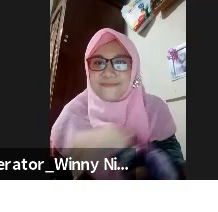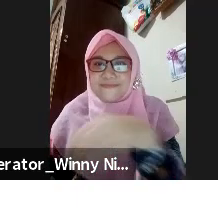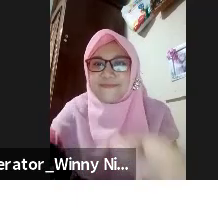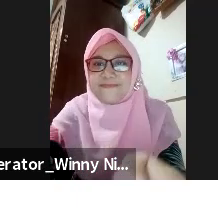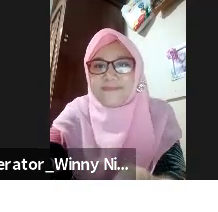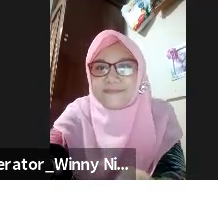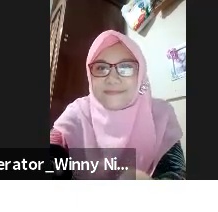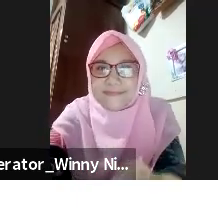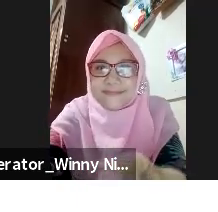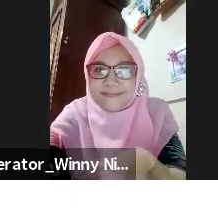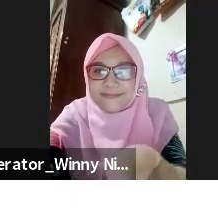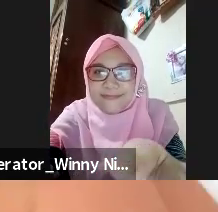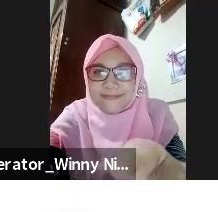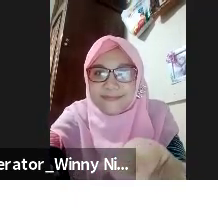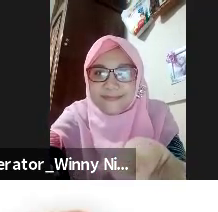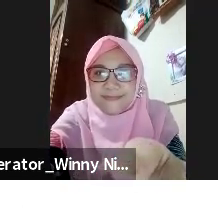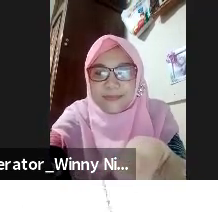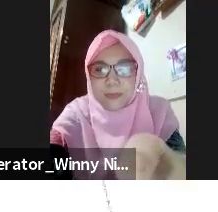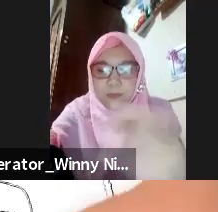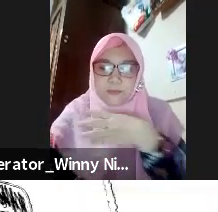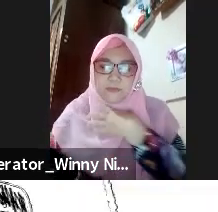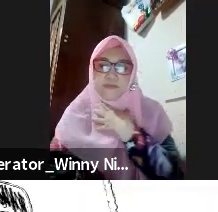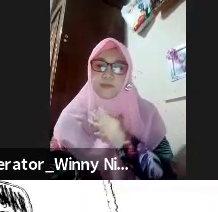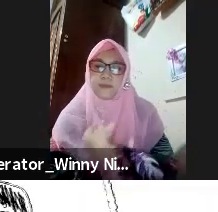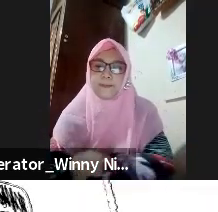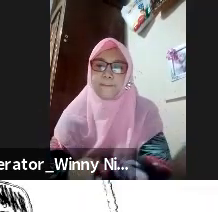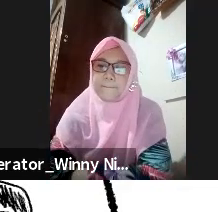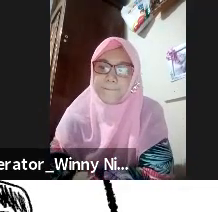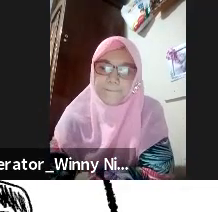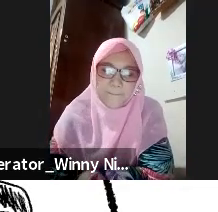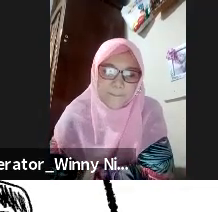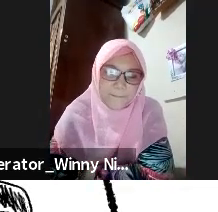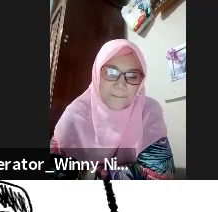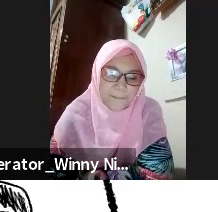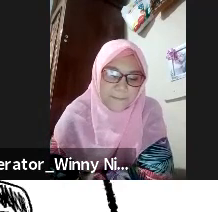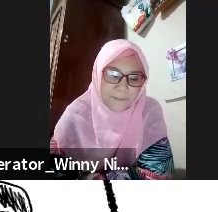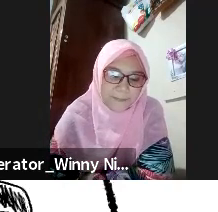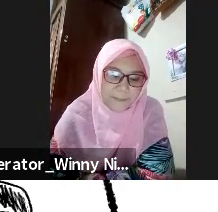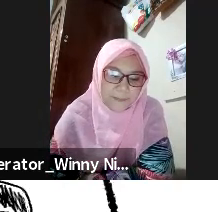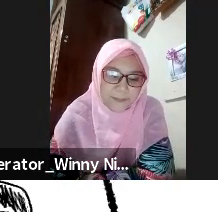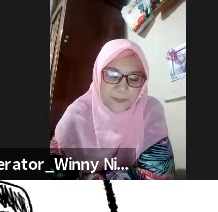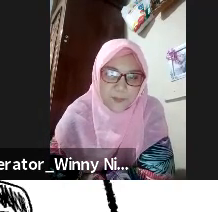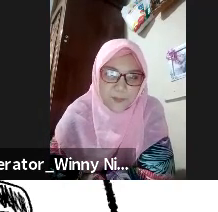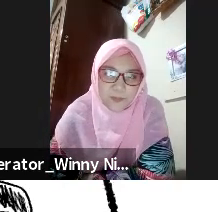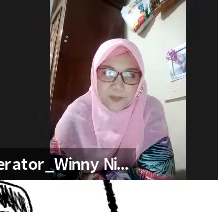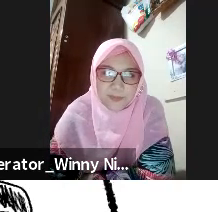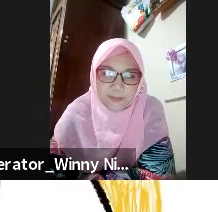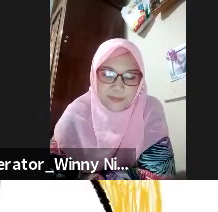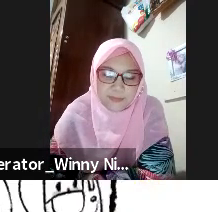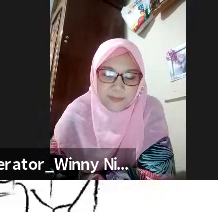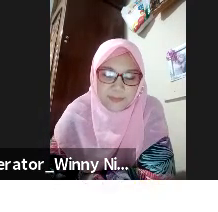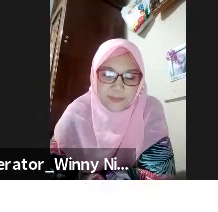Tahun 2020 menjadi tahun yang mengubah cara hidup kita. Pandemi COVID-19 melanda bumi